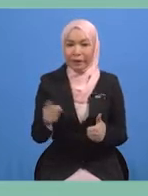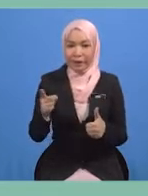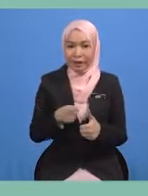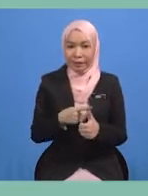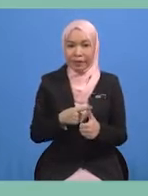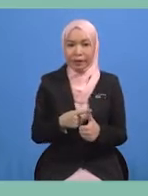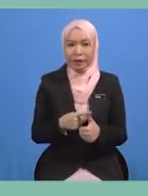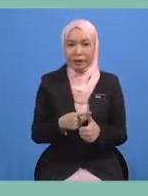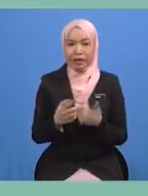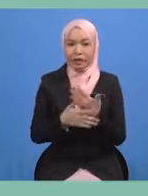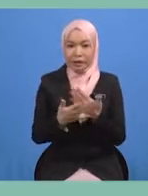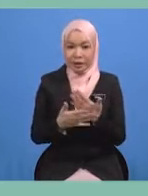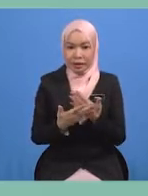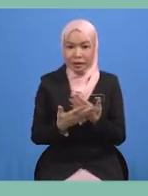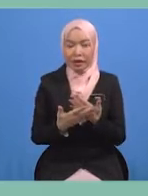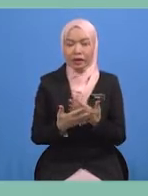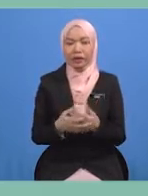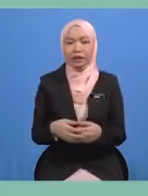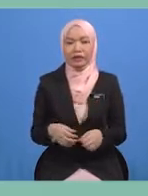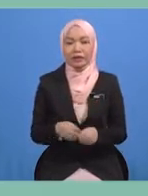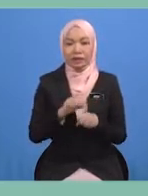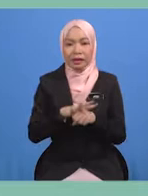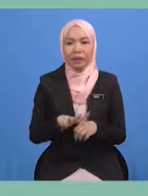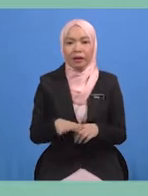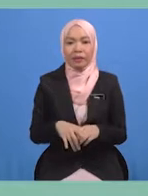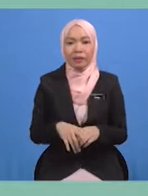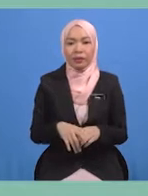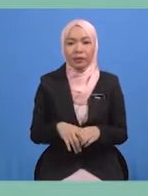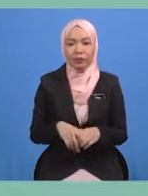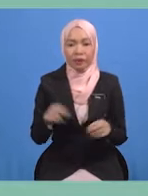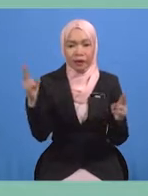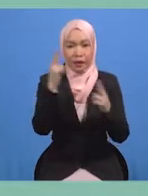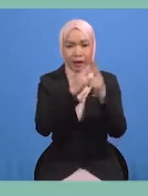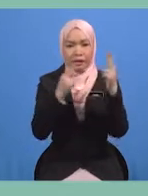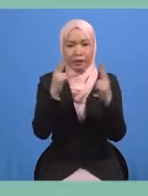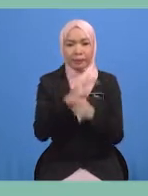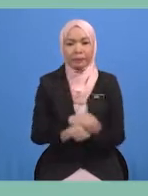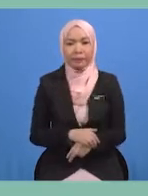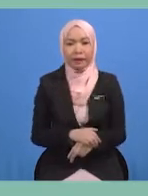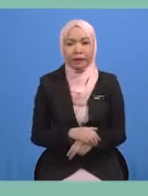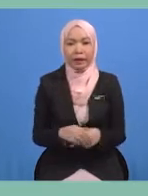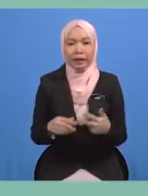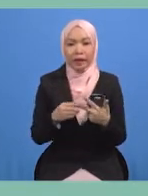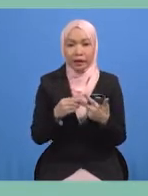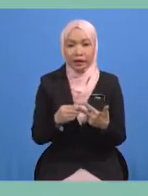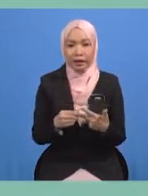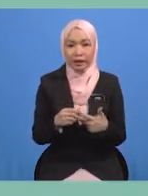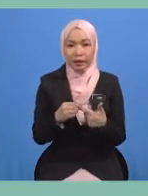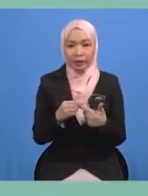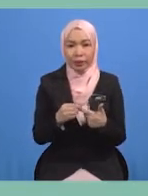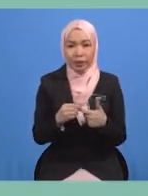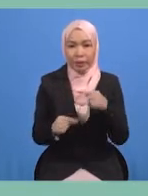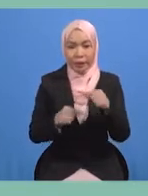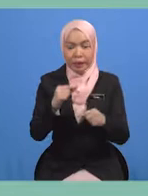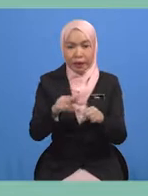pertama, mudah diserap oleh udara. Yang kedua, bergerak lebih